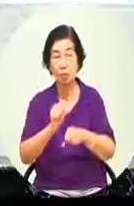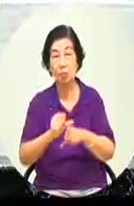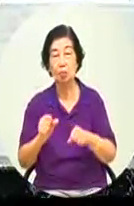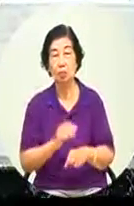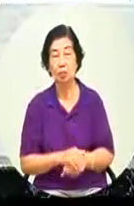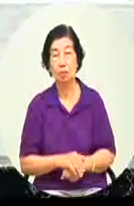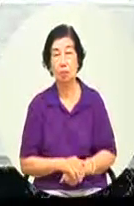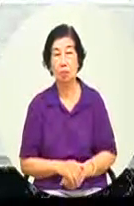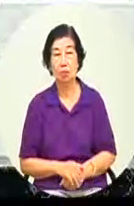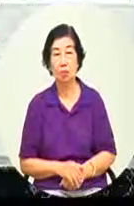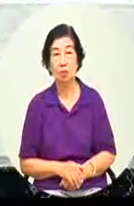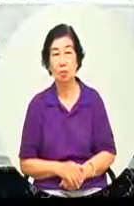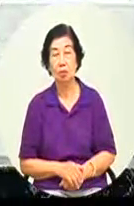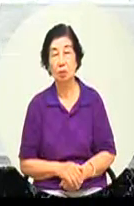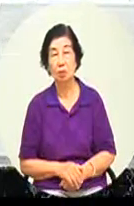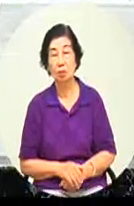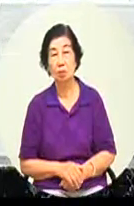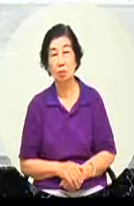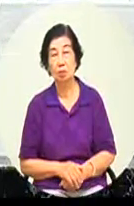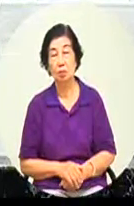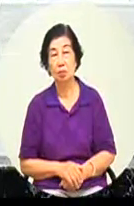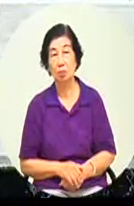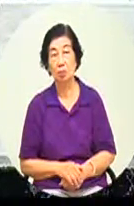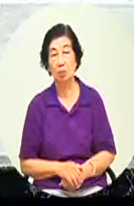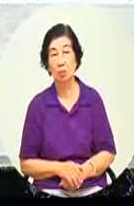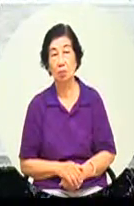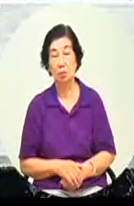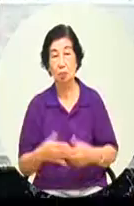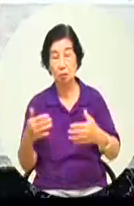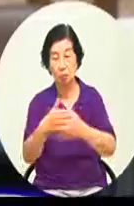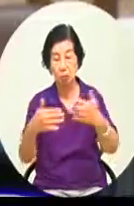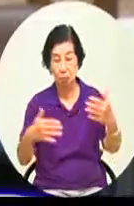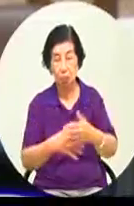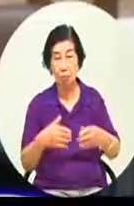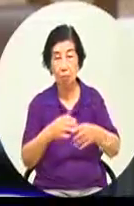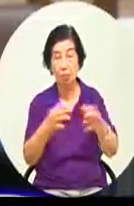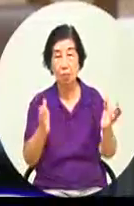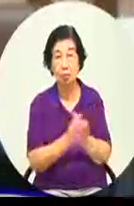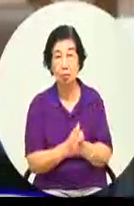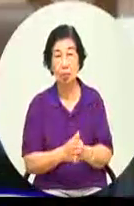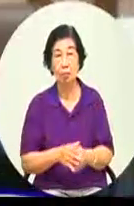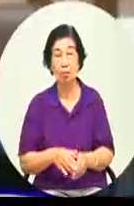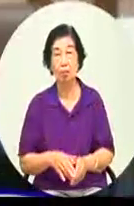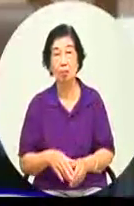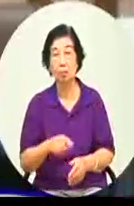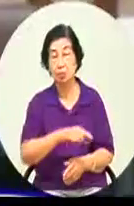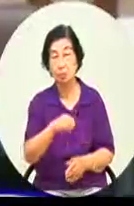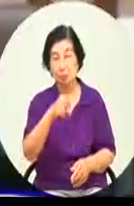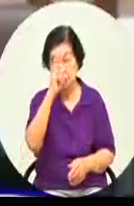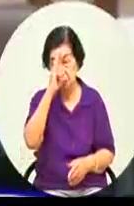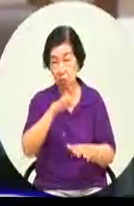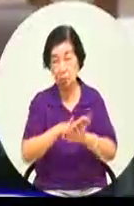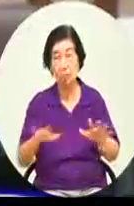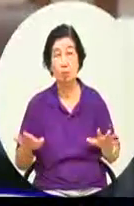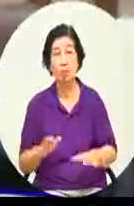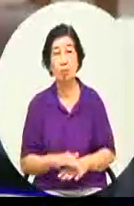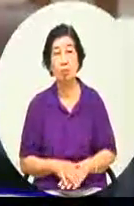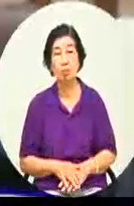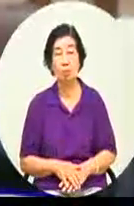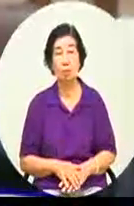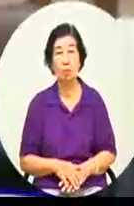谢谢主席哈，还有我们交通部门的各位局处首长哈，大家午安。